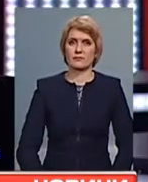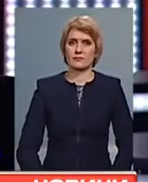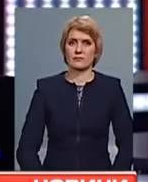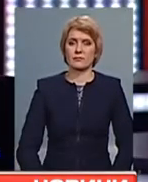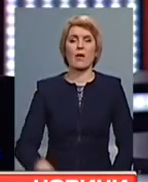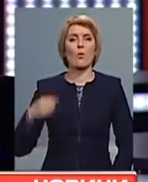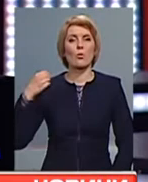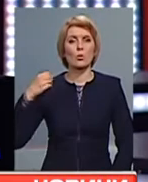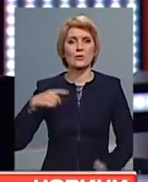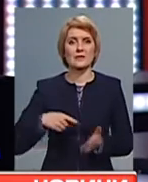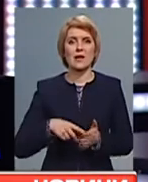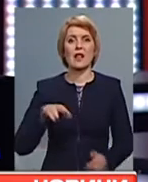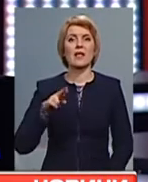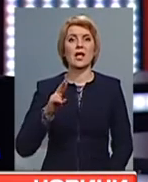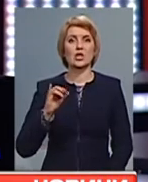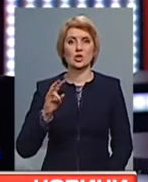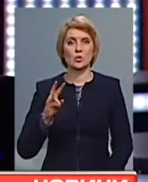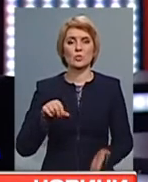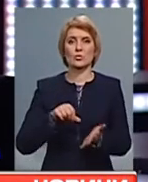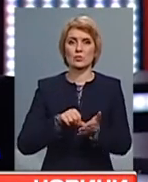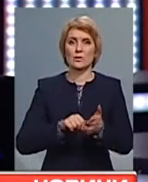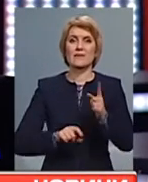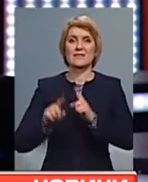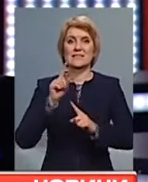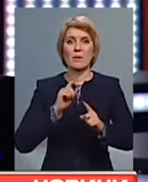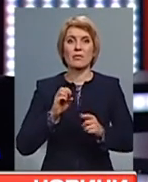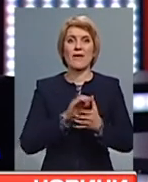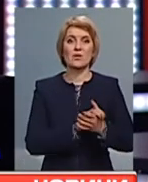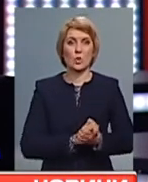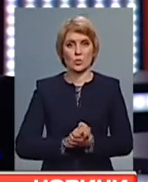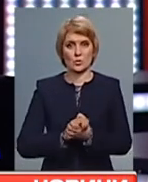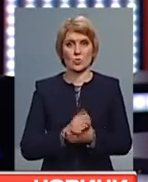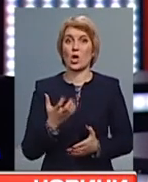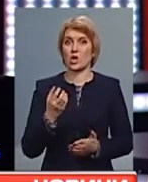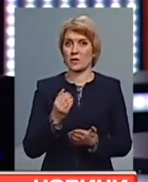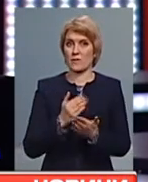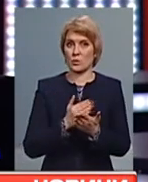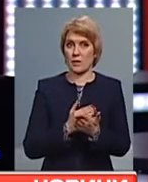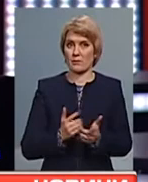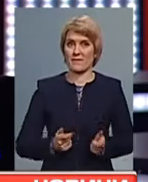У Брюсселі Арсеній Яценюк візьме участь у саміті Євросоюзу, а ще у програмі його візиту перемовини із